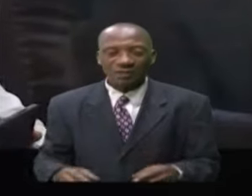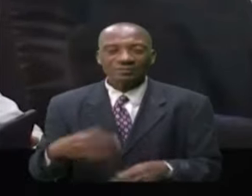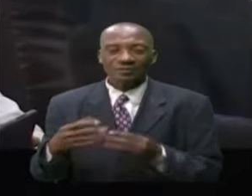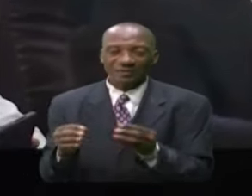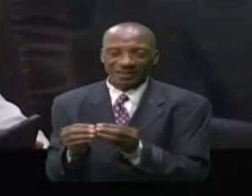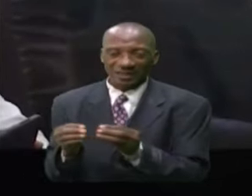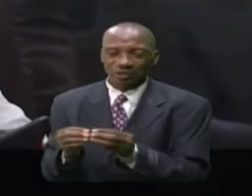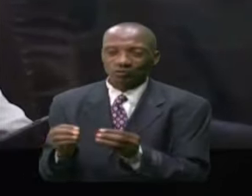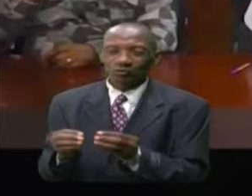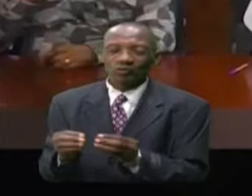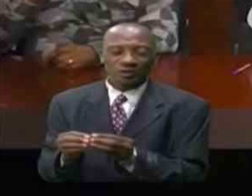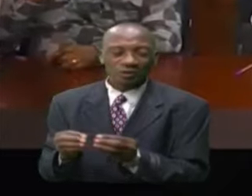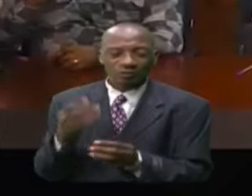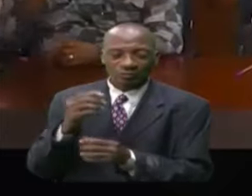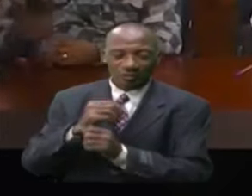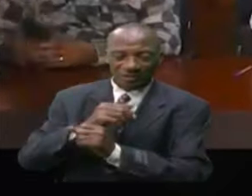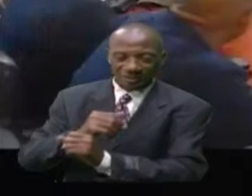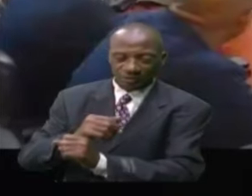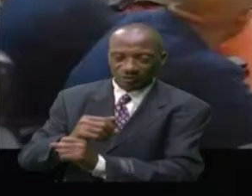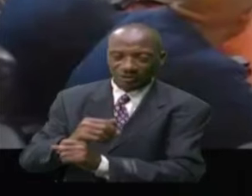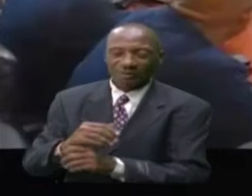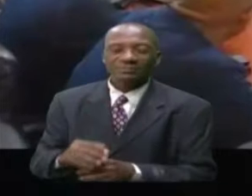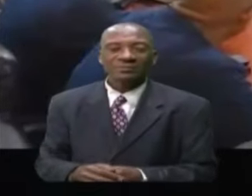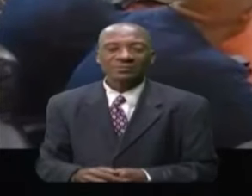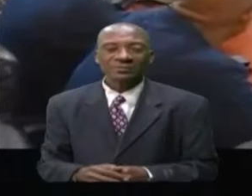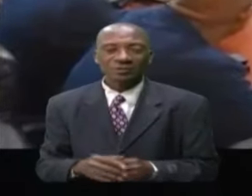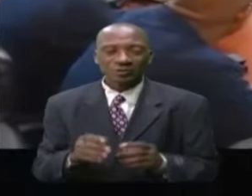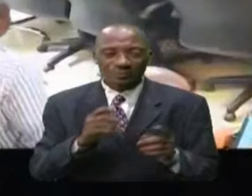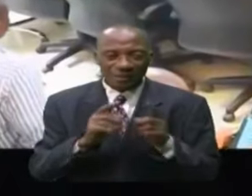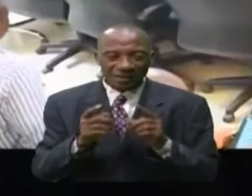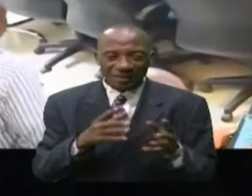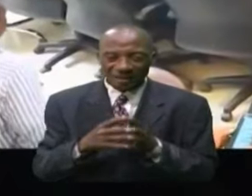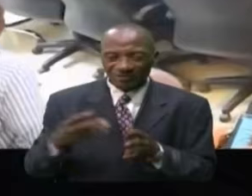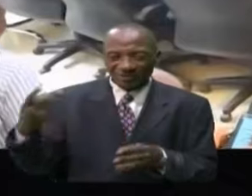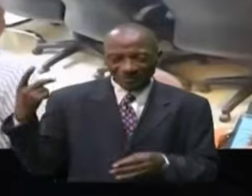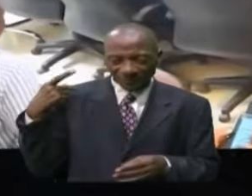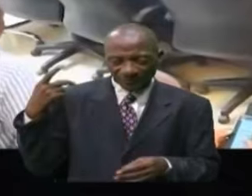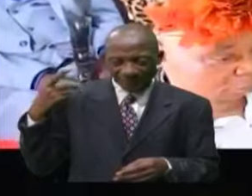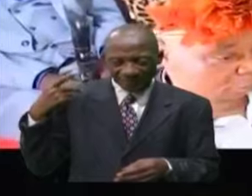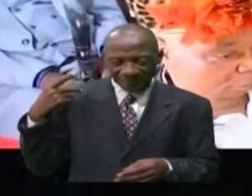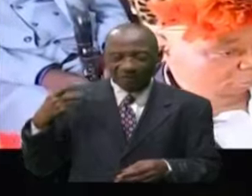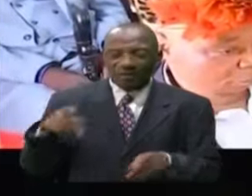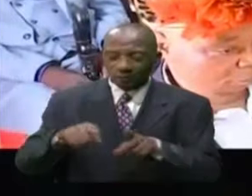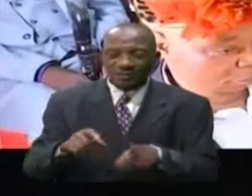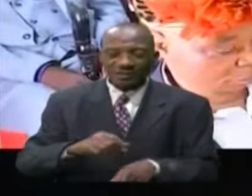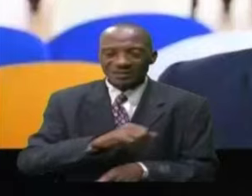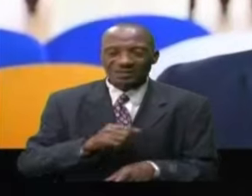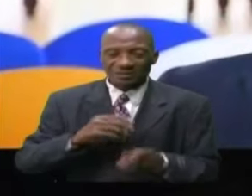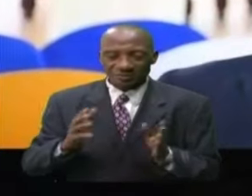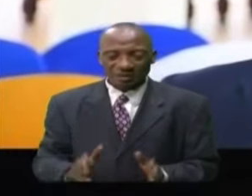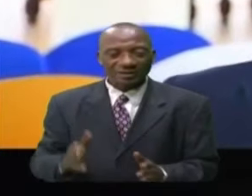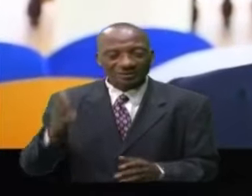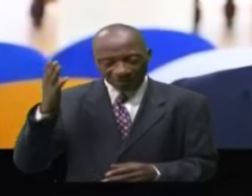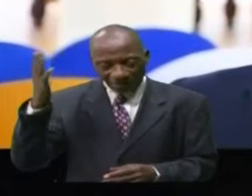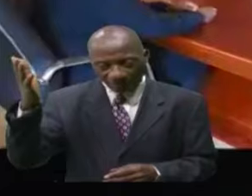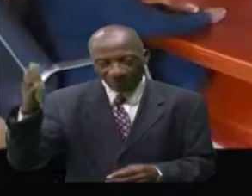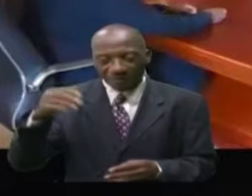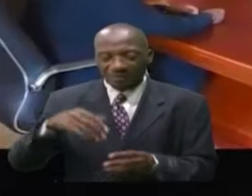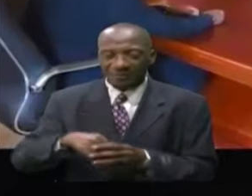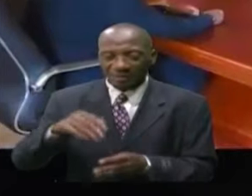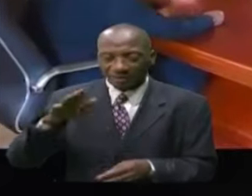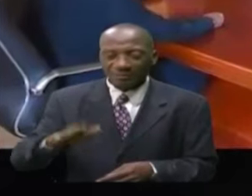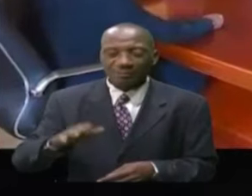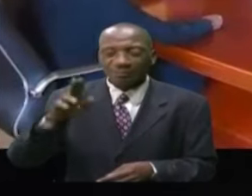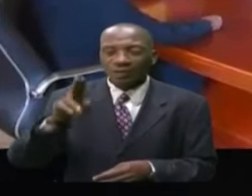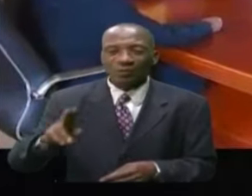sécurité avant d'échanger avec le caucus des députés nationaux et sénateurs du Haut-Uele. Les autorités coutumières et les représentants des